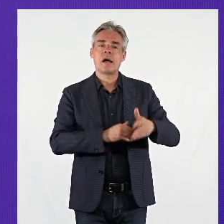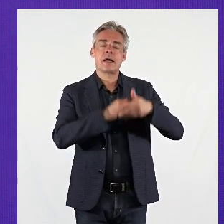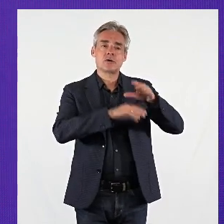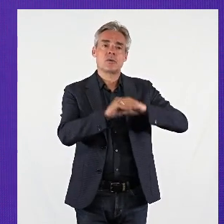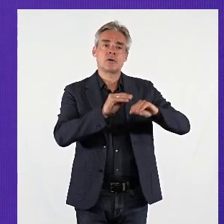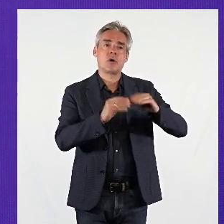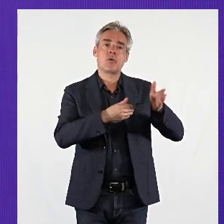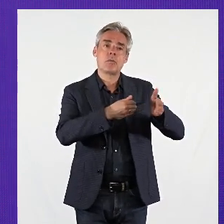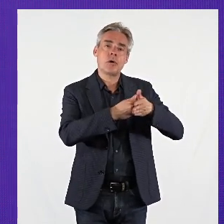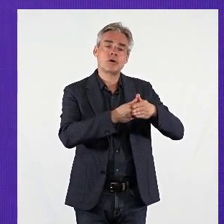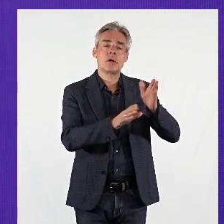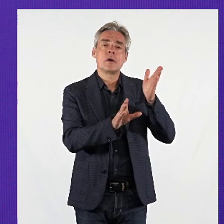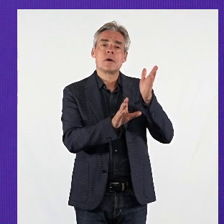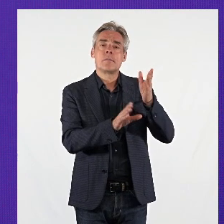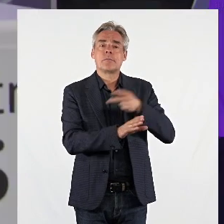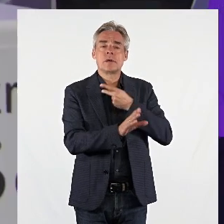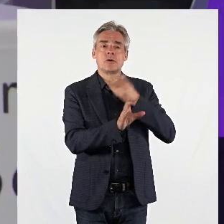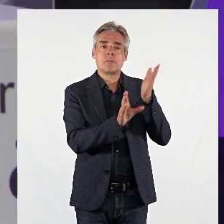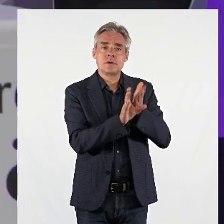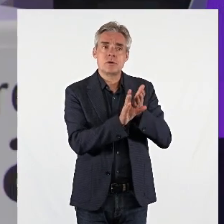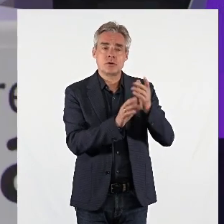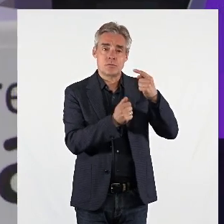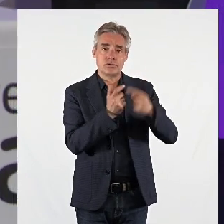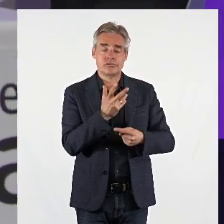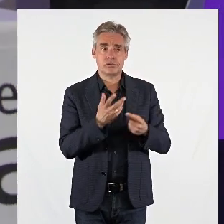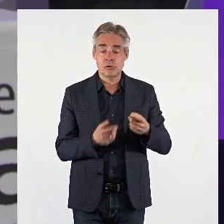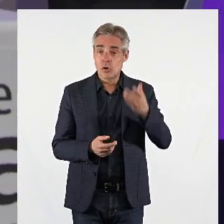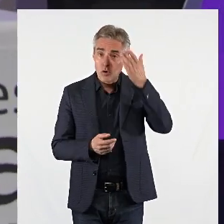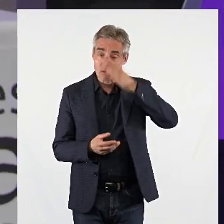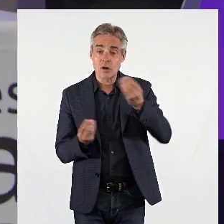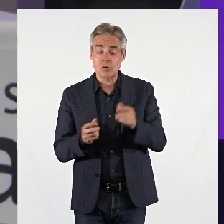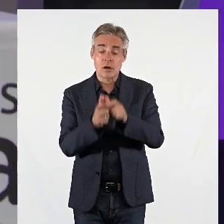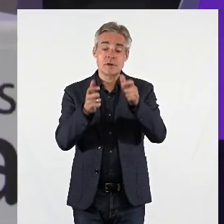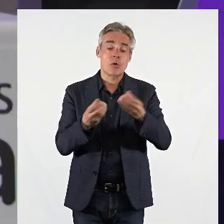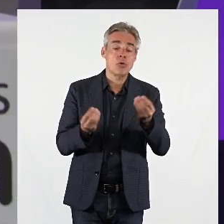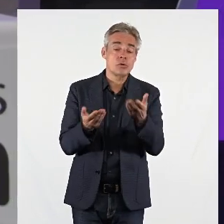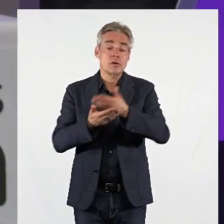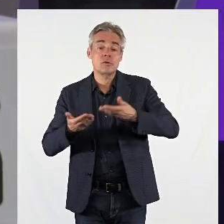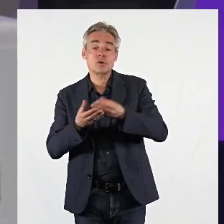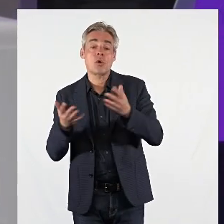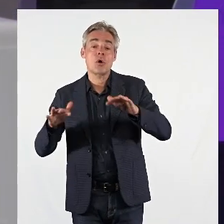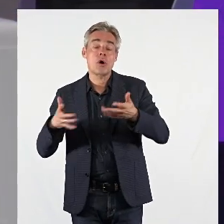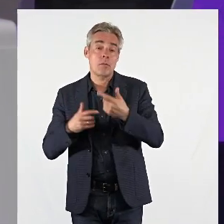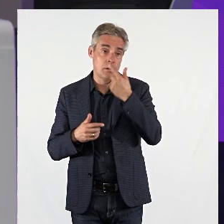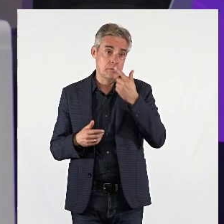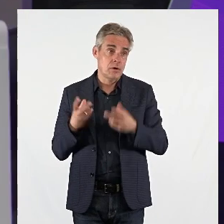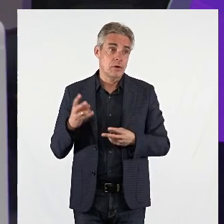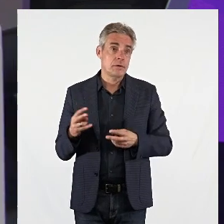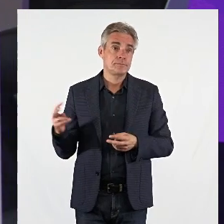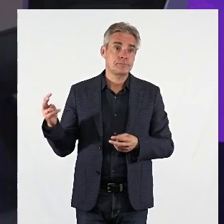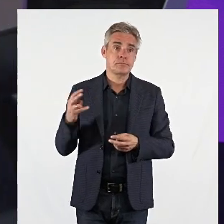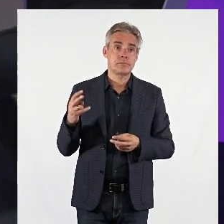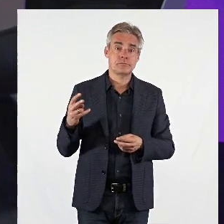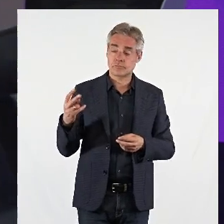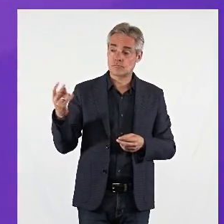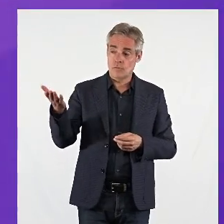aides médico-psychologiques et faisant fonction. On sait dans quels établissements, on sait dans quelles situations, sous le contrôle du professionnel de l'ergonomie, de la